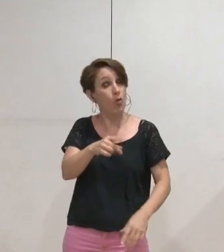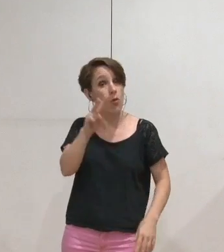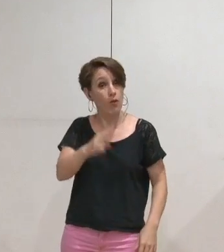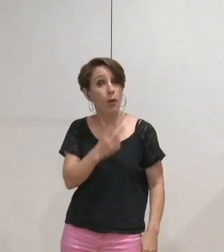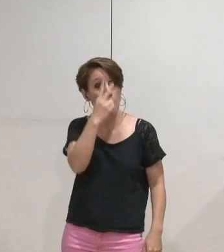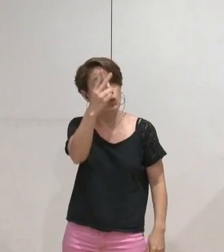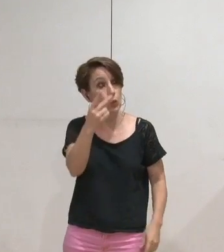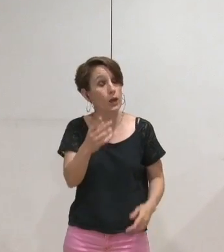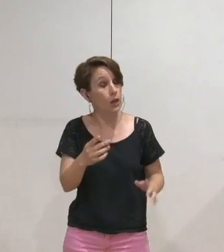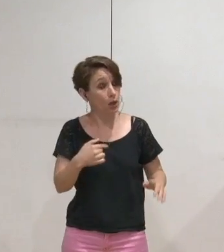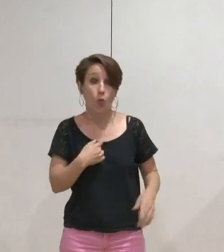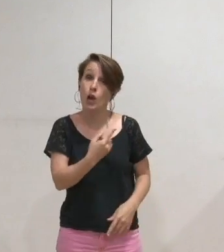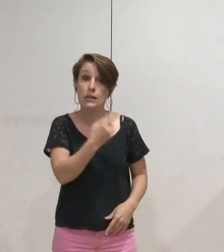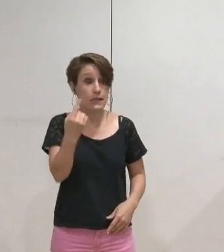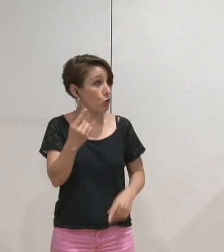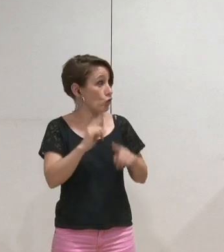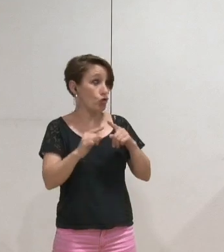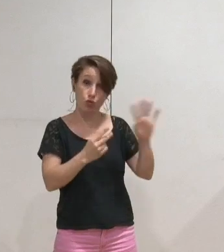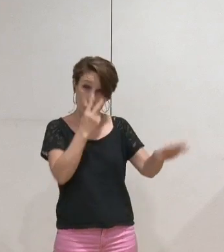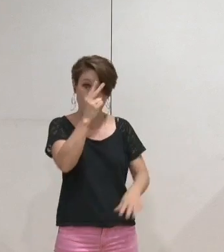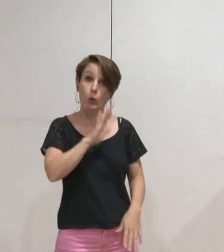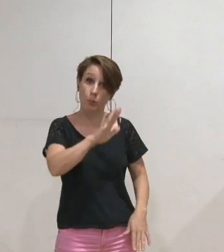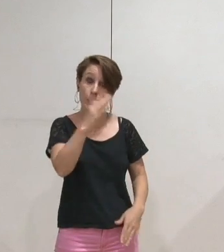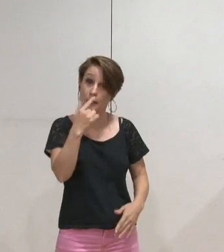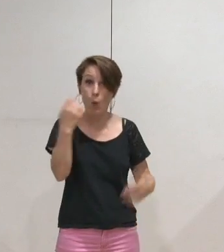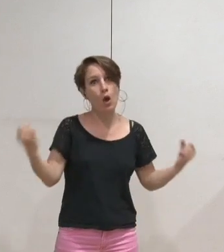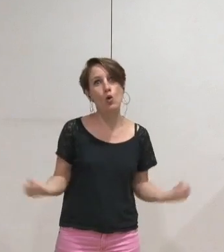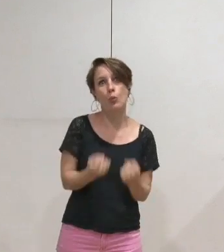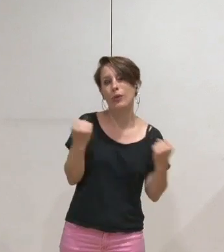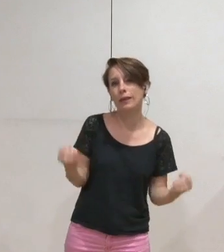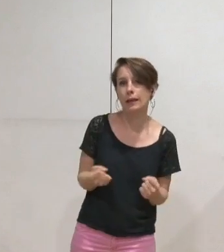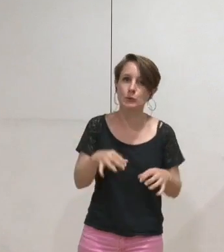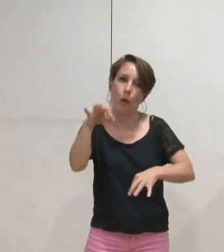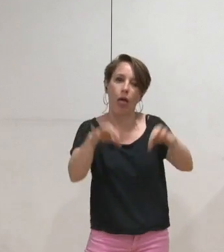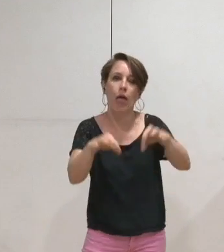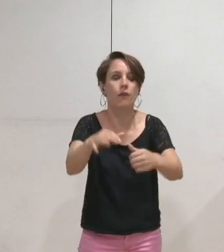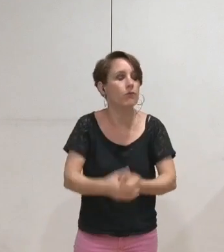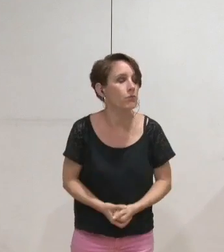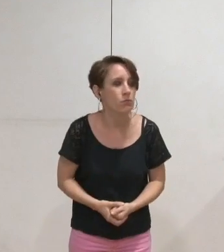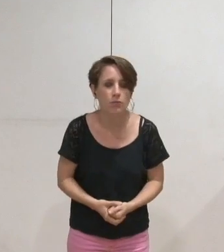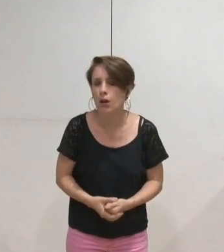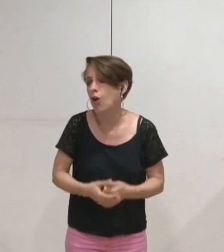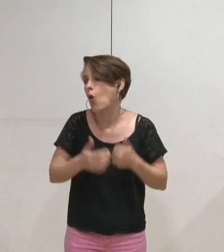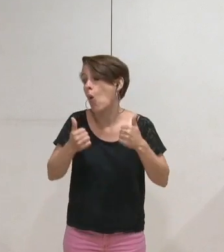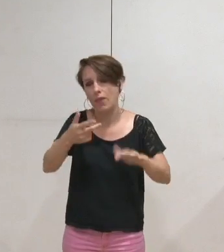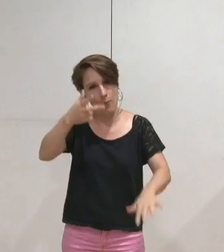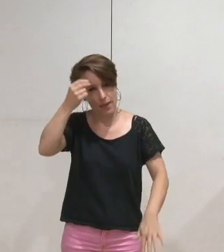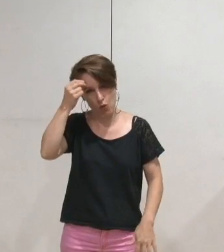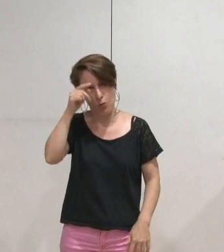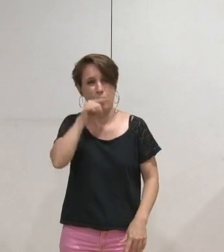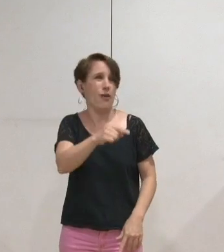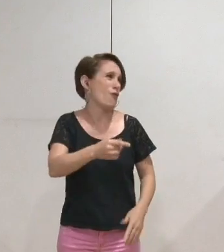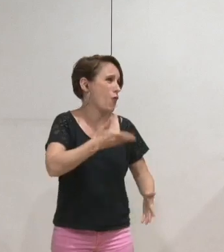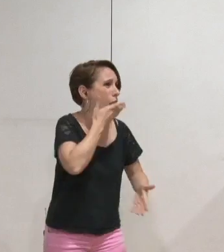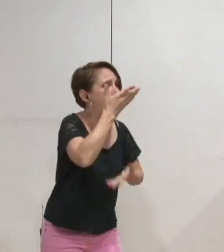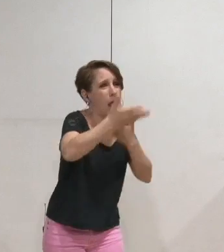seul que je veux vous reconnaître ce soir on a bien compris le bruit que le bruit que vous faites autour